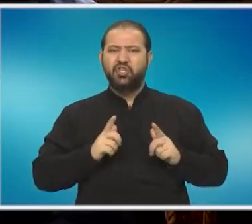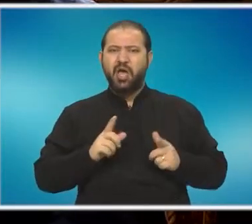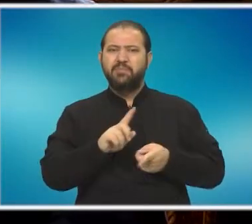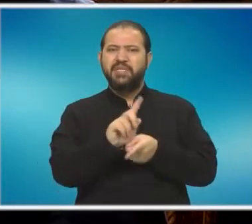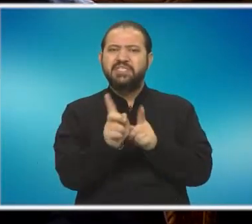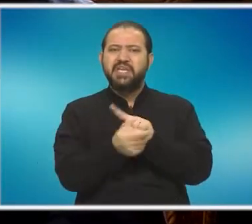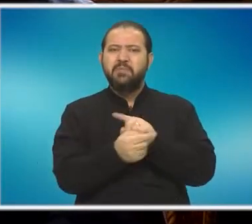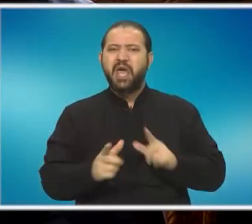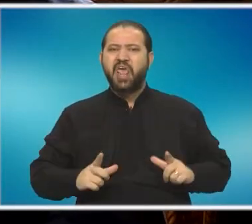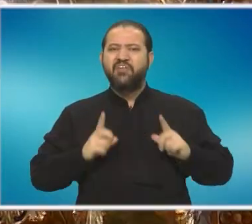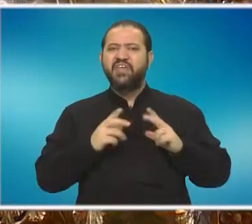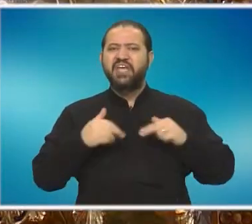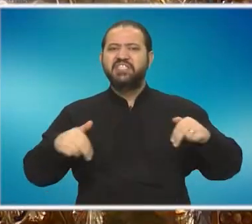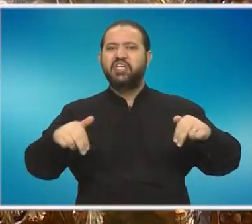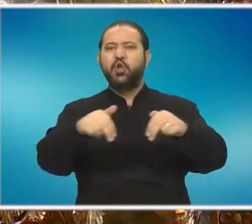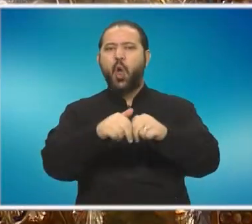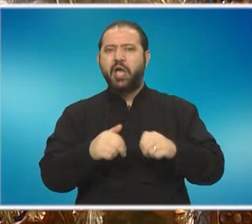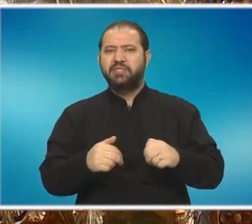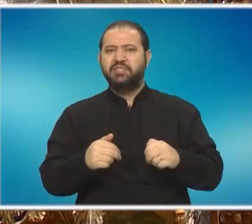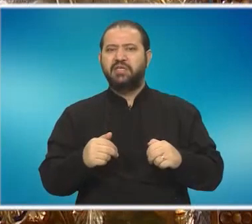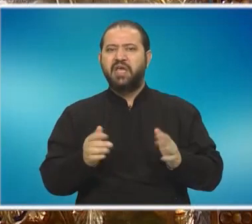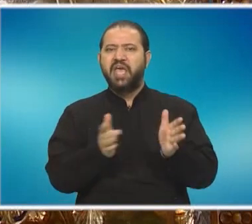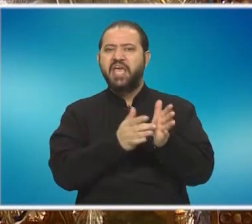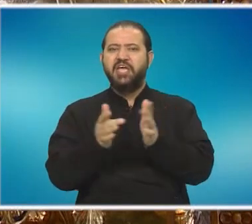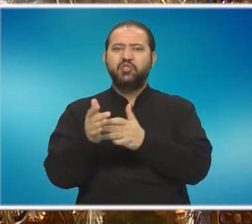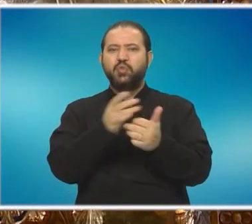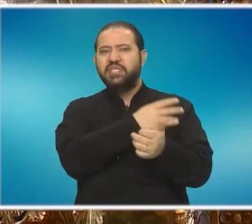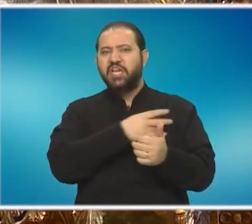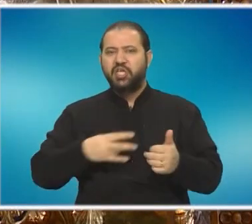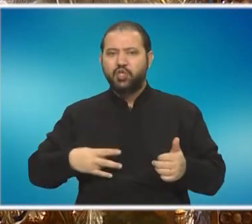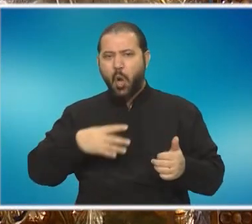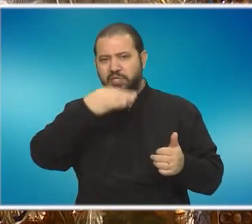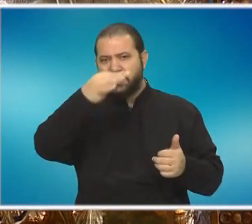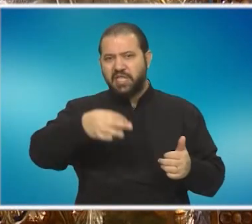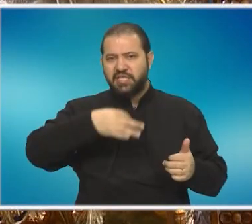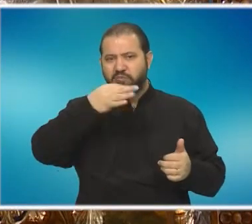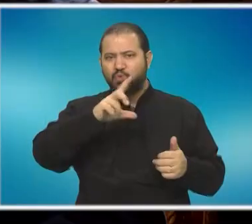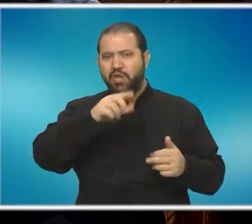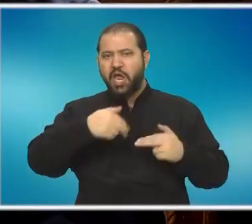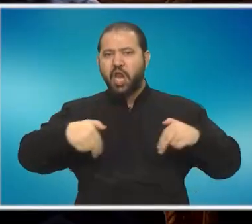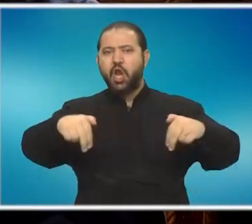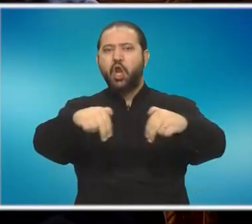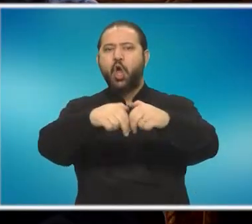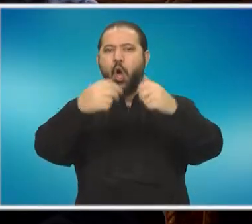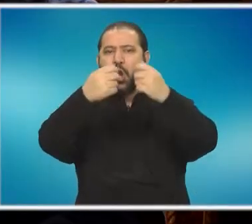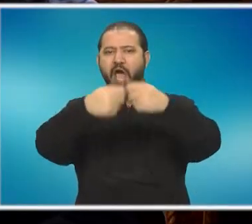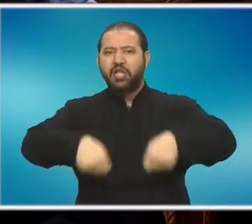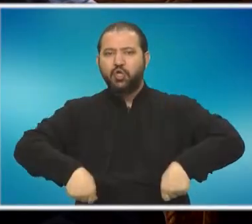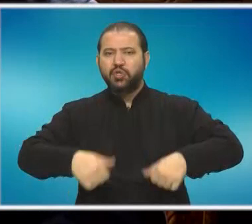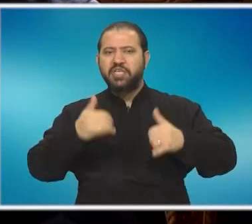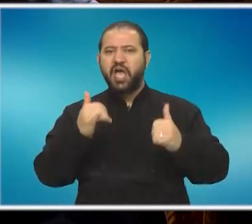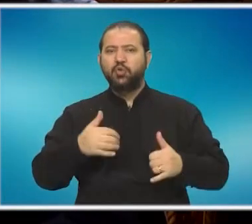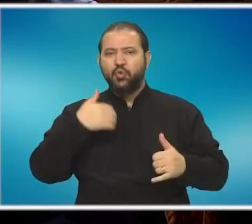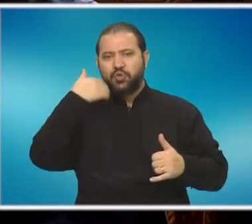așteaptă întoarcerea noastră. Ei bine, Mântuitorul Iisus Hristos ne spune, în momentul în